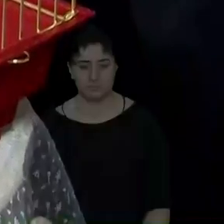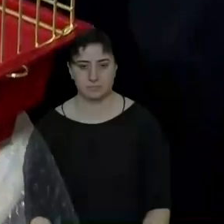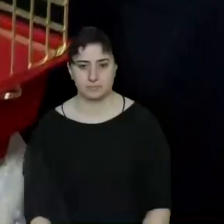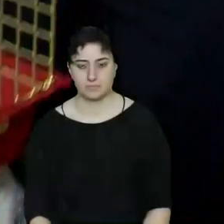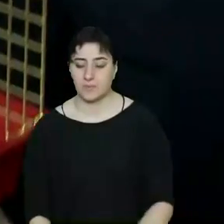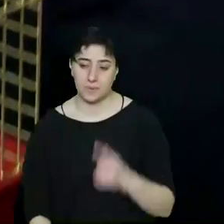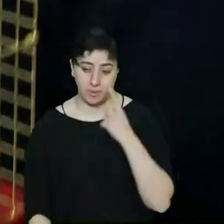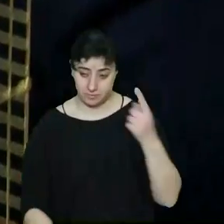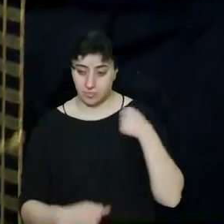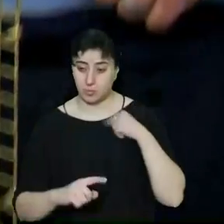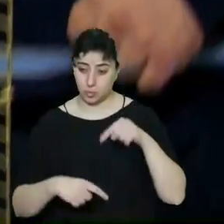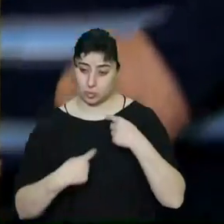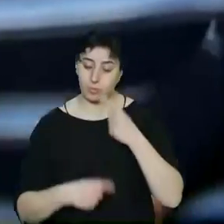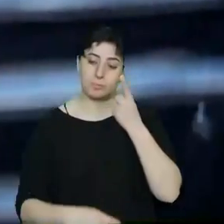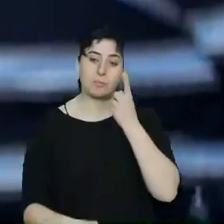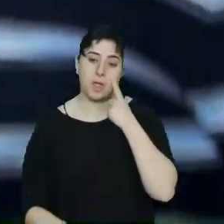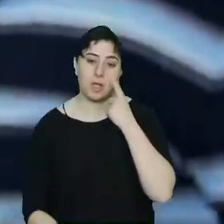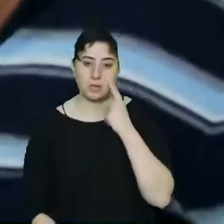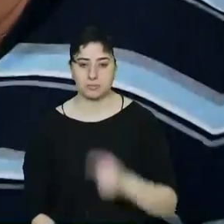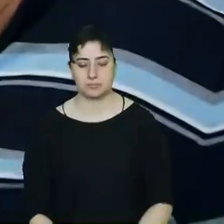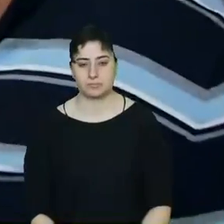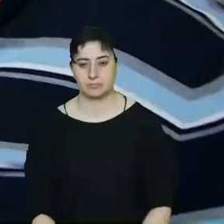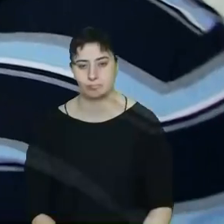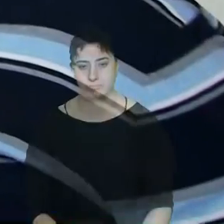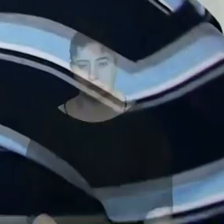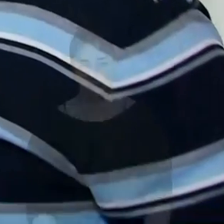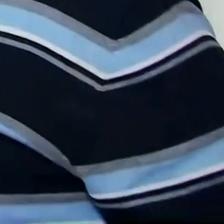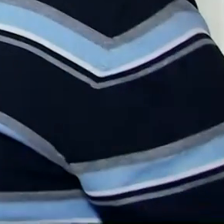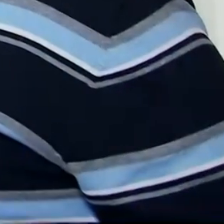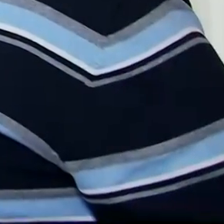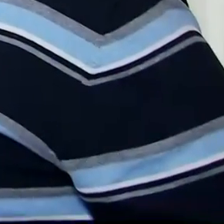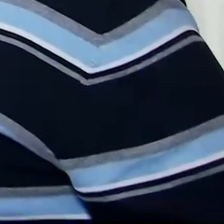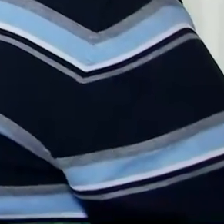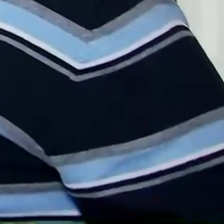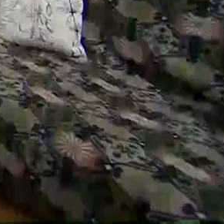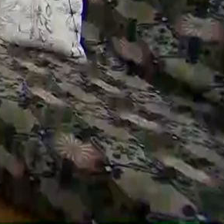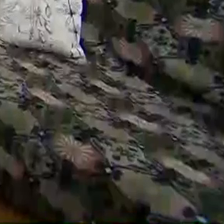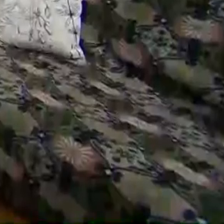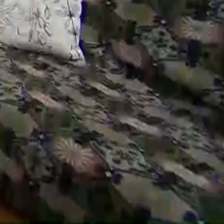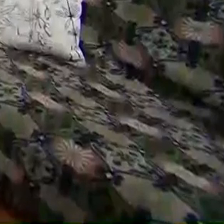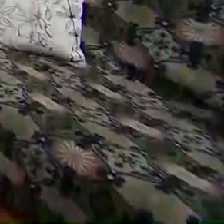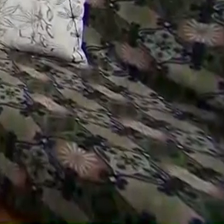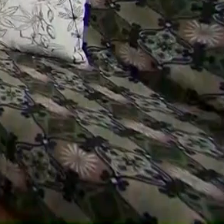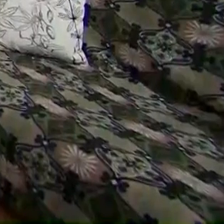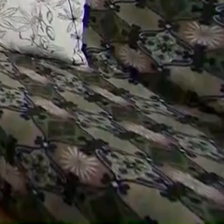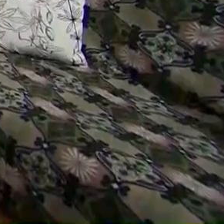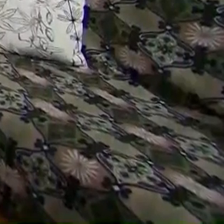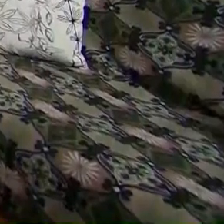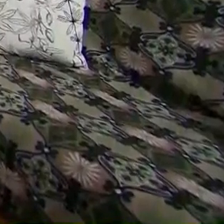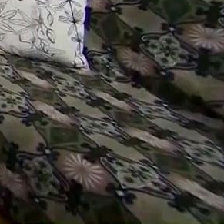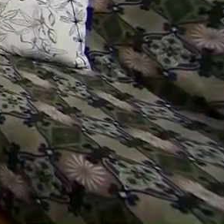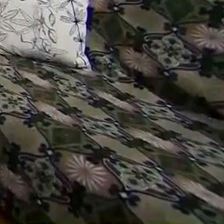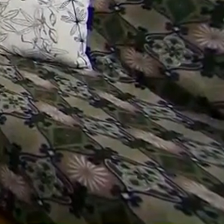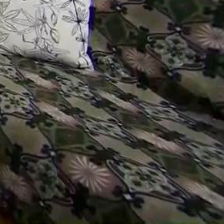Bakalım benden uğraşmak nasılmış? Gör bakalım kayınca. Lacivert pantolonunun üzerinde mavi çizgili kazayla